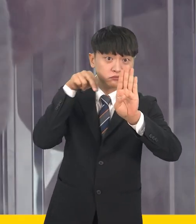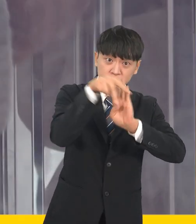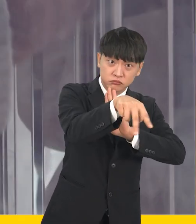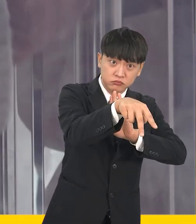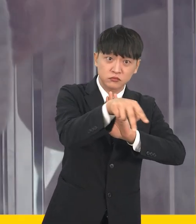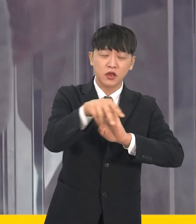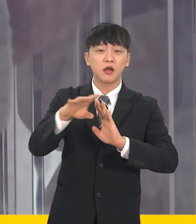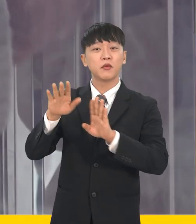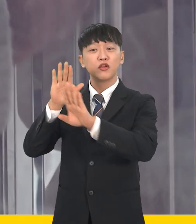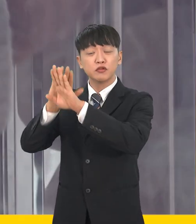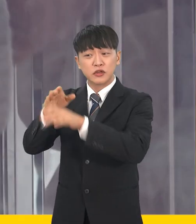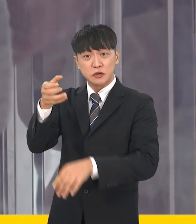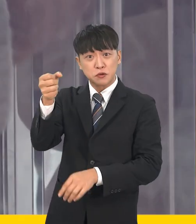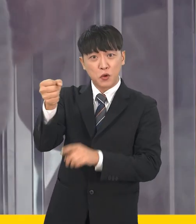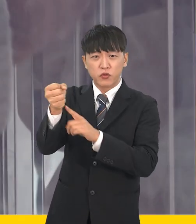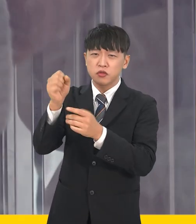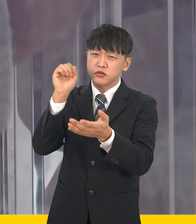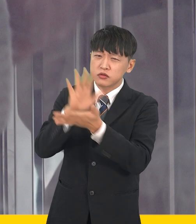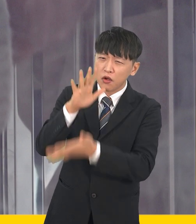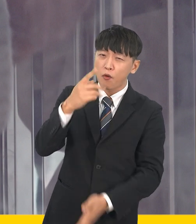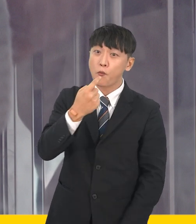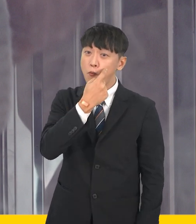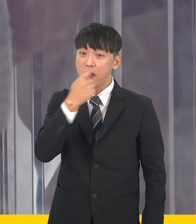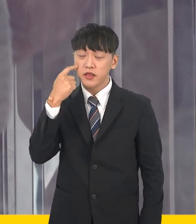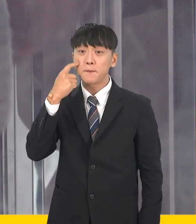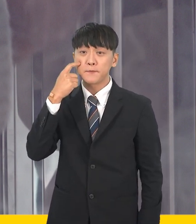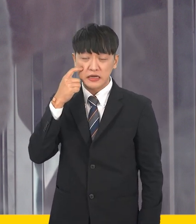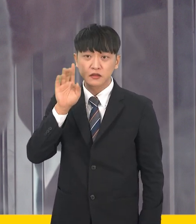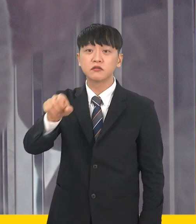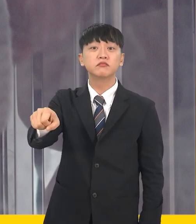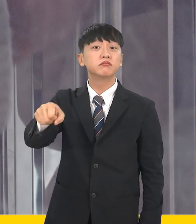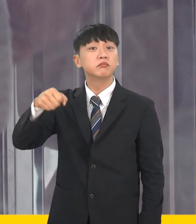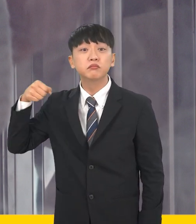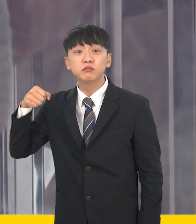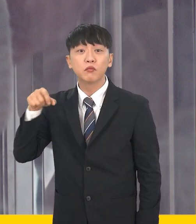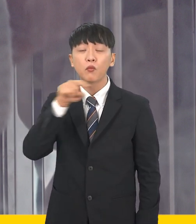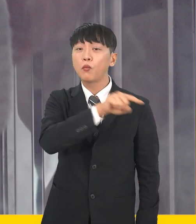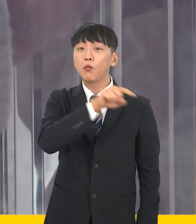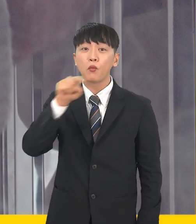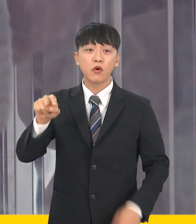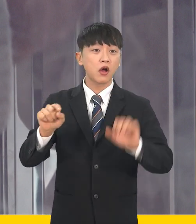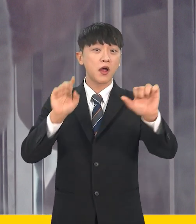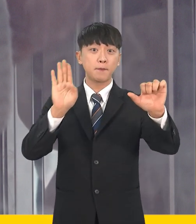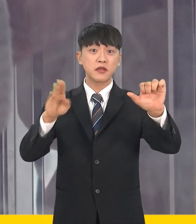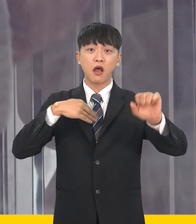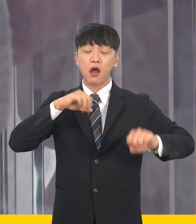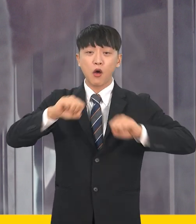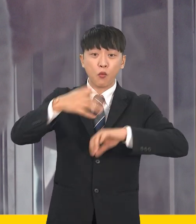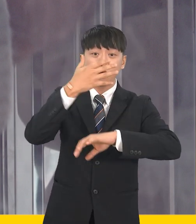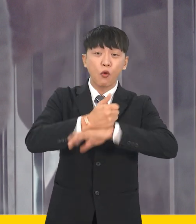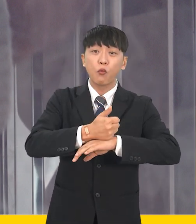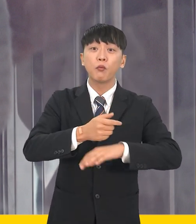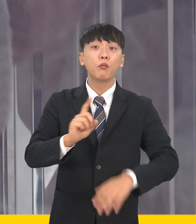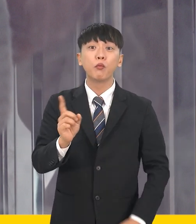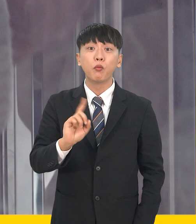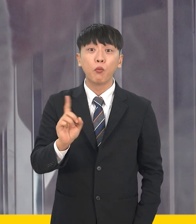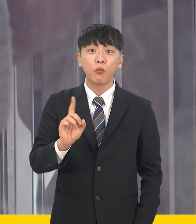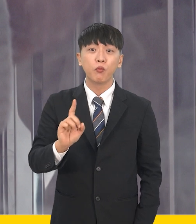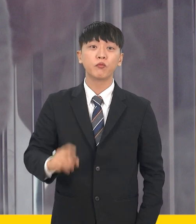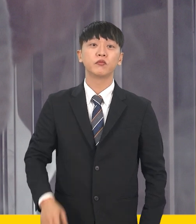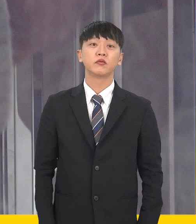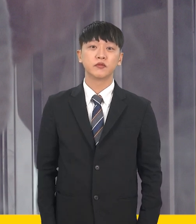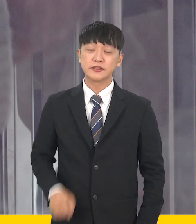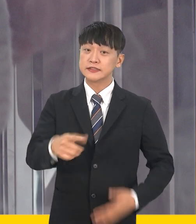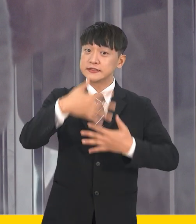이동한다. 아니면 손잡이나 문이 뜨거운지 확인한 후 문을 연다. 과연 내 행동에 따라 어떤 결과를